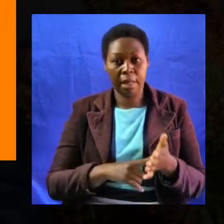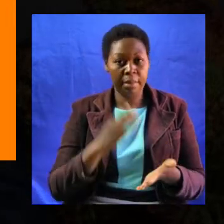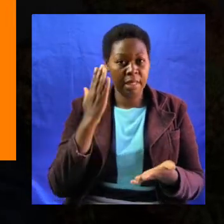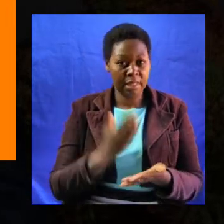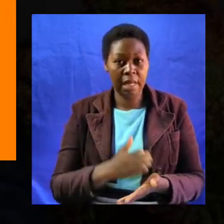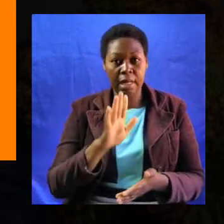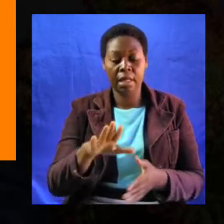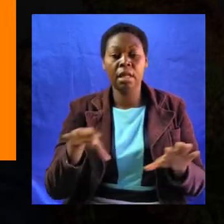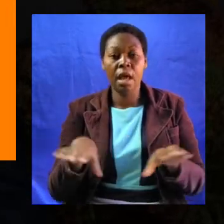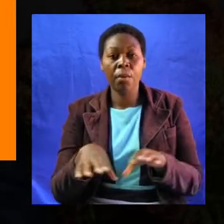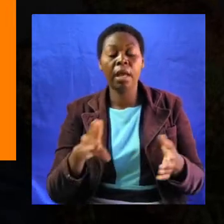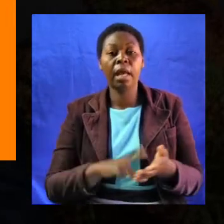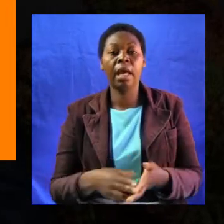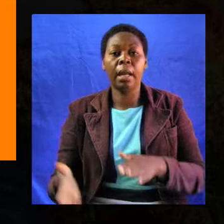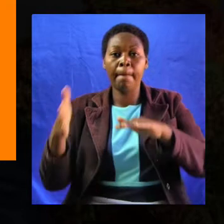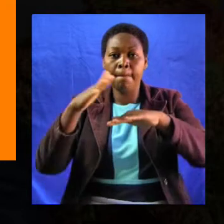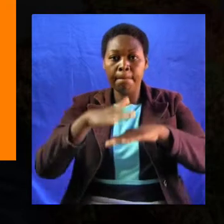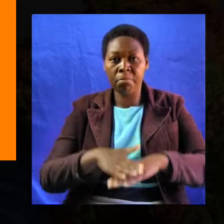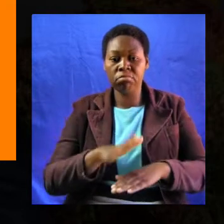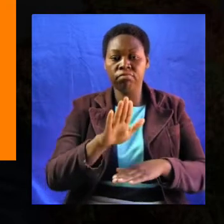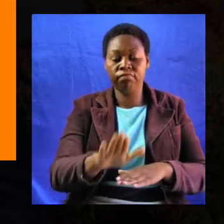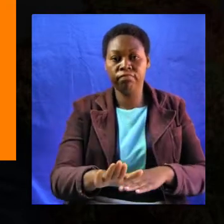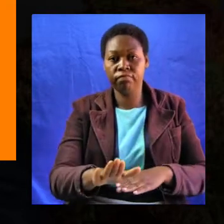varevhi vamakore makumi maviri